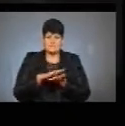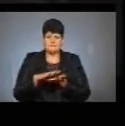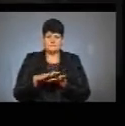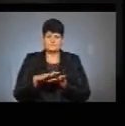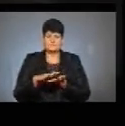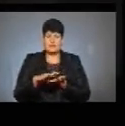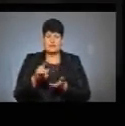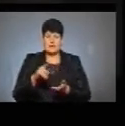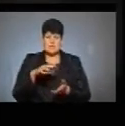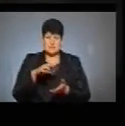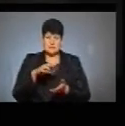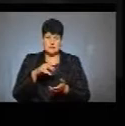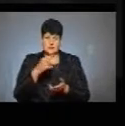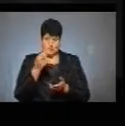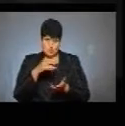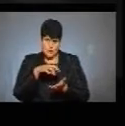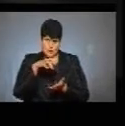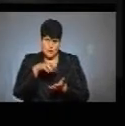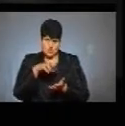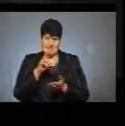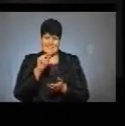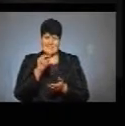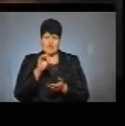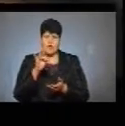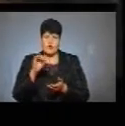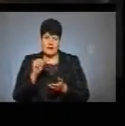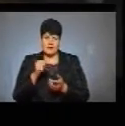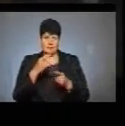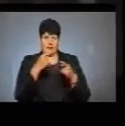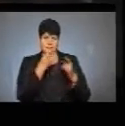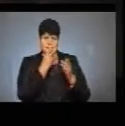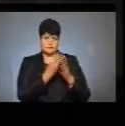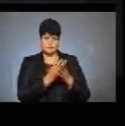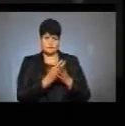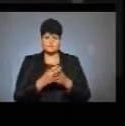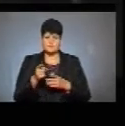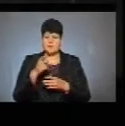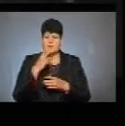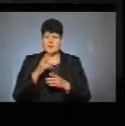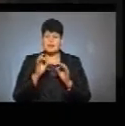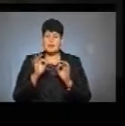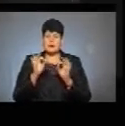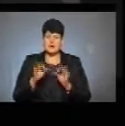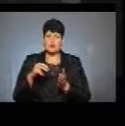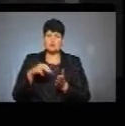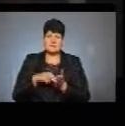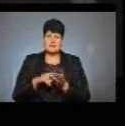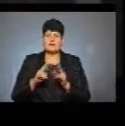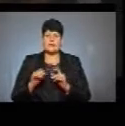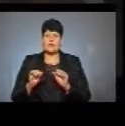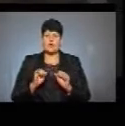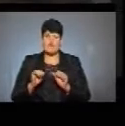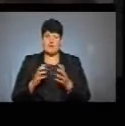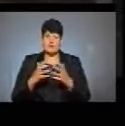І зображення утворюється цифрове і безпосередньо вводиться на екран. Ми показали, як правильно виставляти пацієнта, як керувати обладнанням,